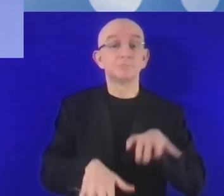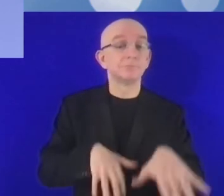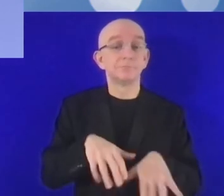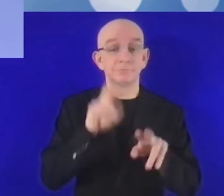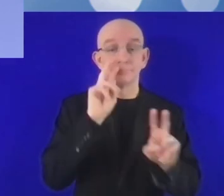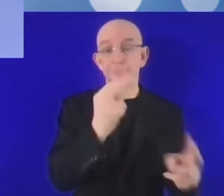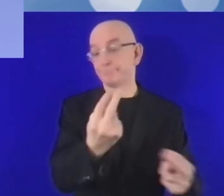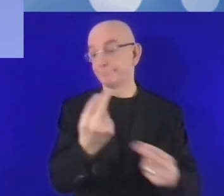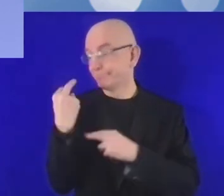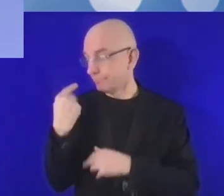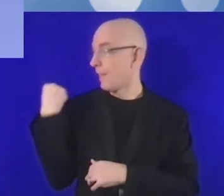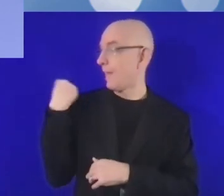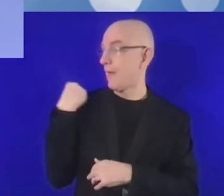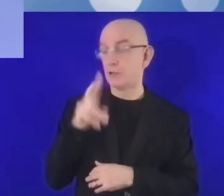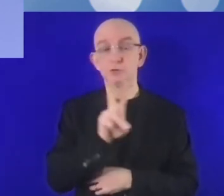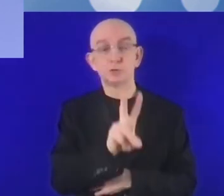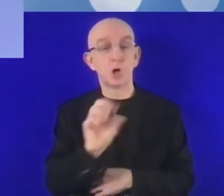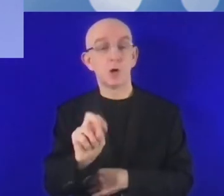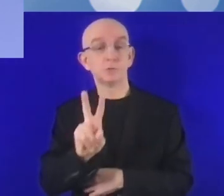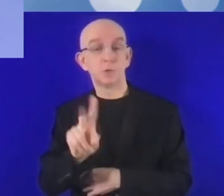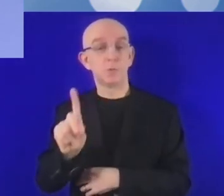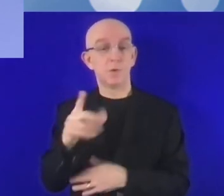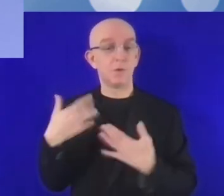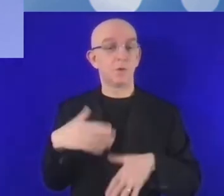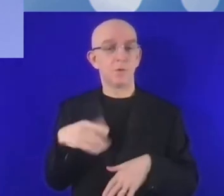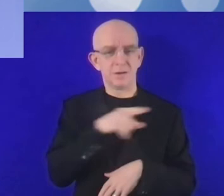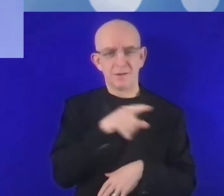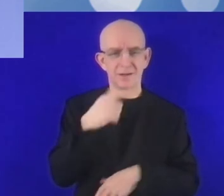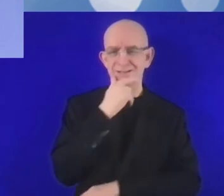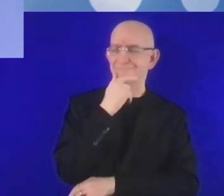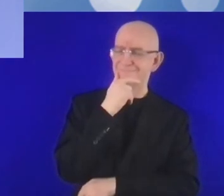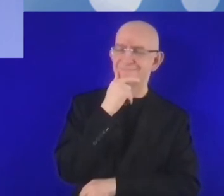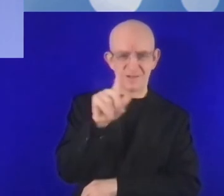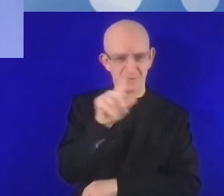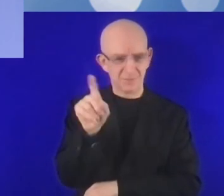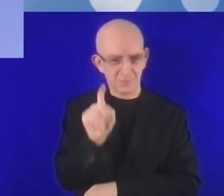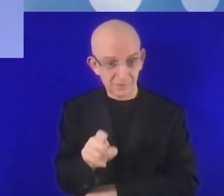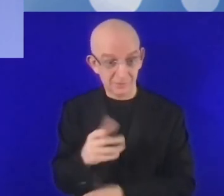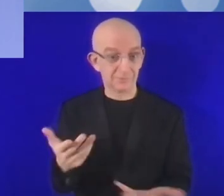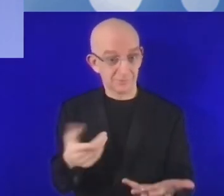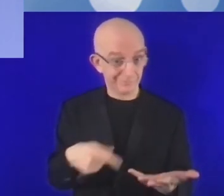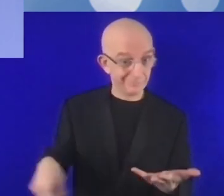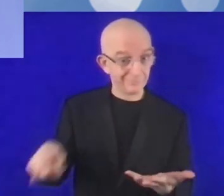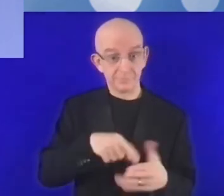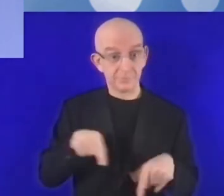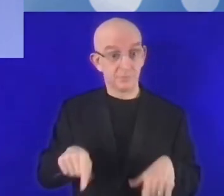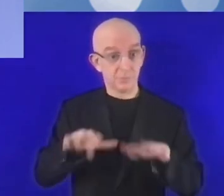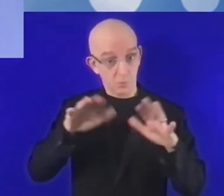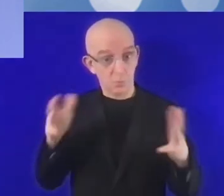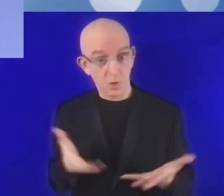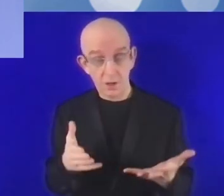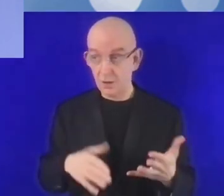dans le passé et voir si dans la période où nous sommes maintenant, nous avons réussi à trouver une place